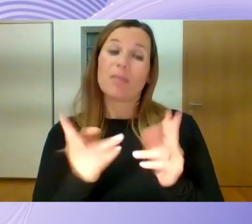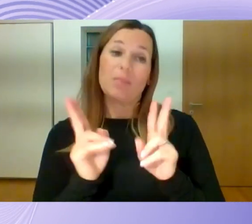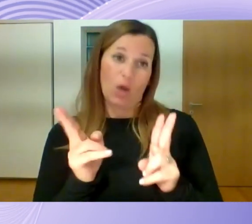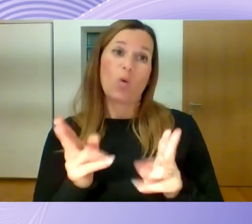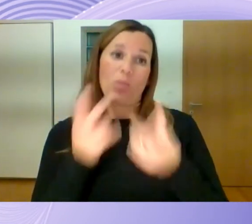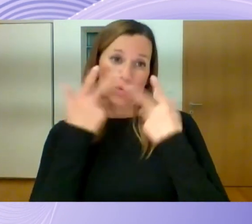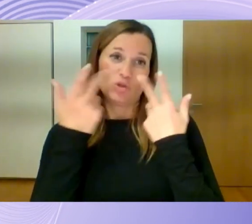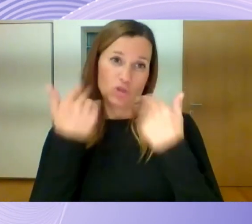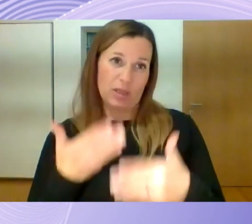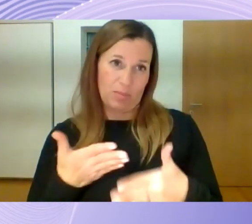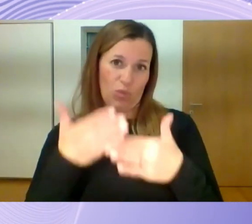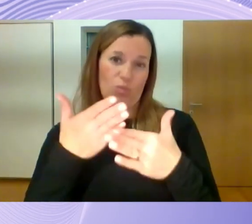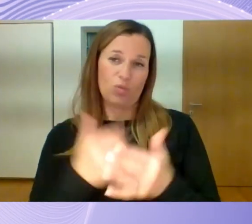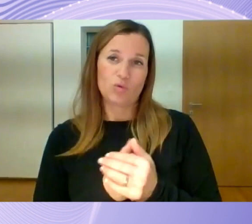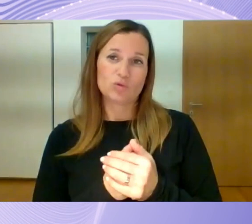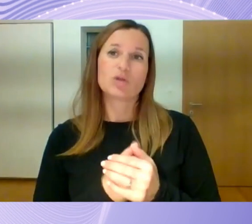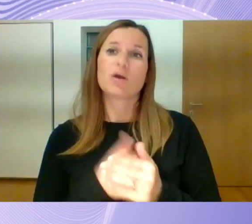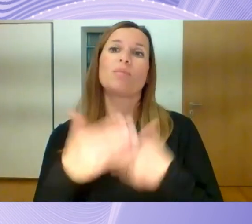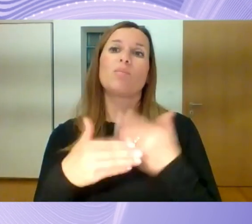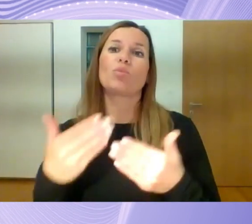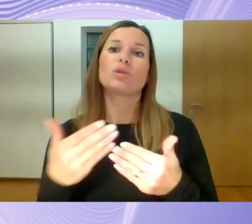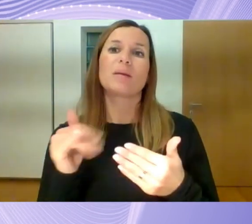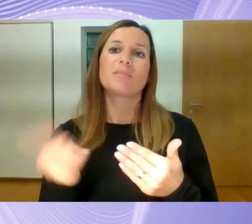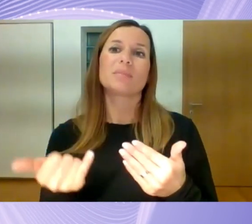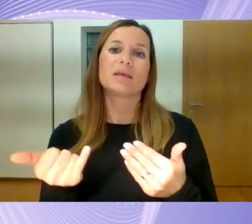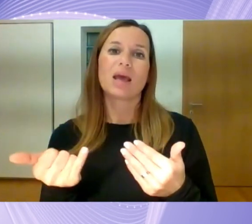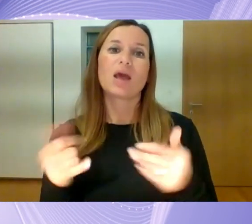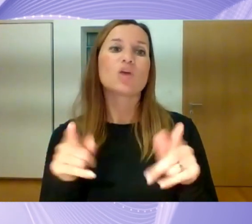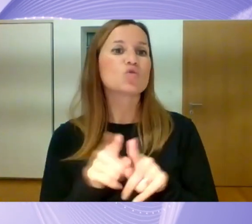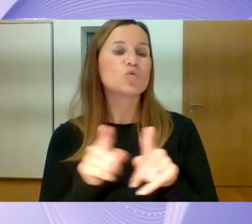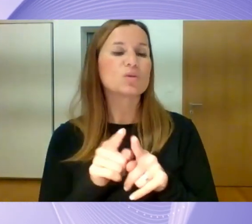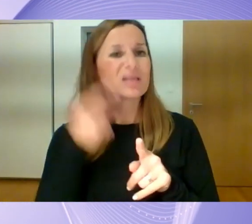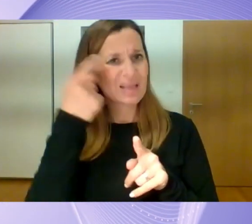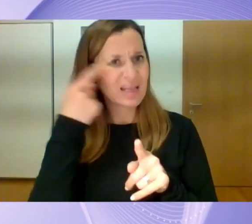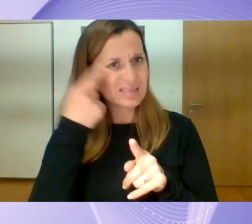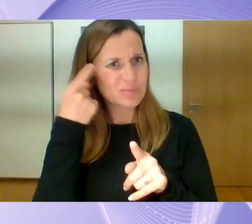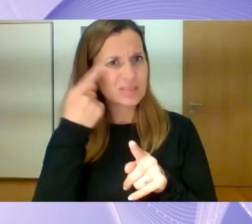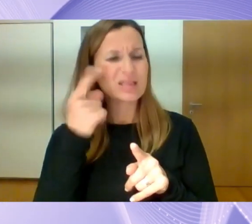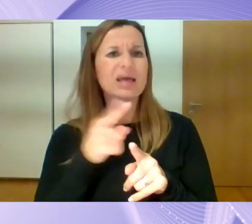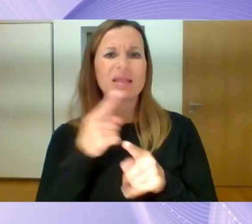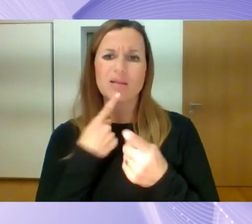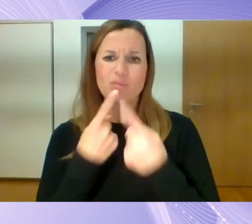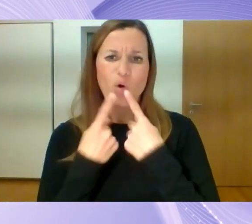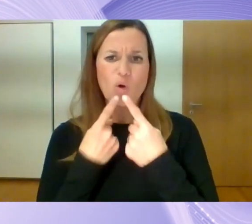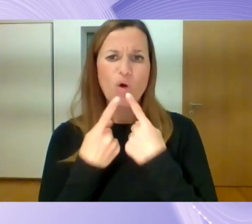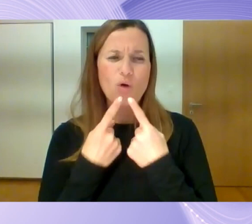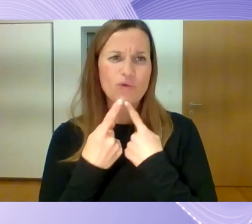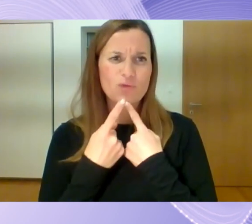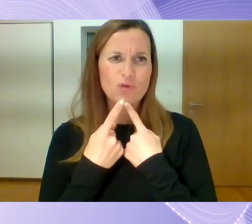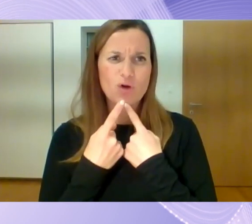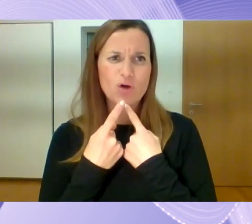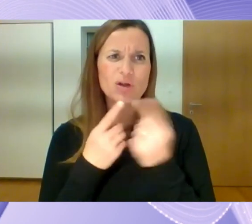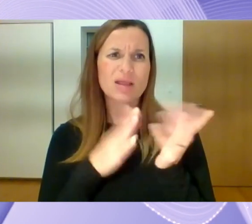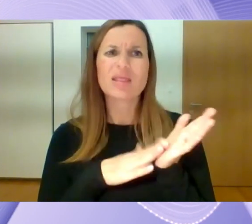poiščete. Potem je tudi razmislek pa pogovor o tem pride v poštev, to imamo tudi na tečaju,